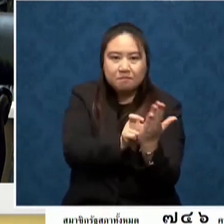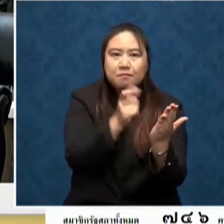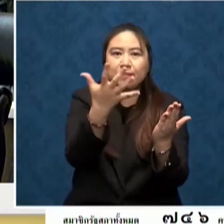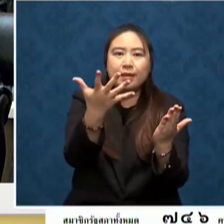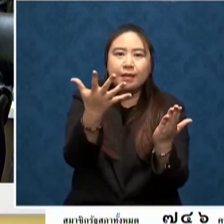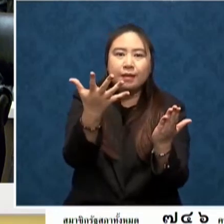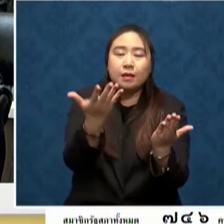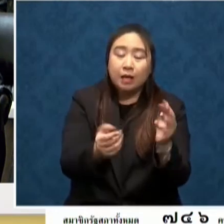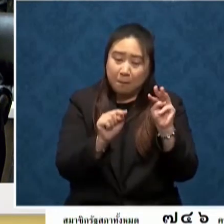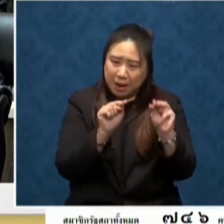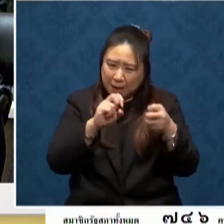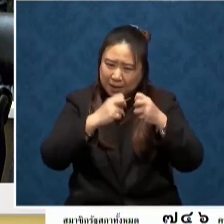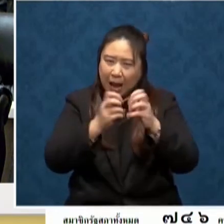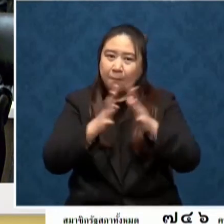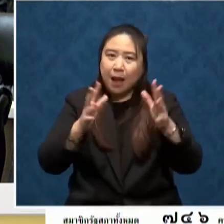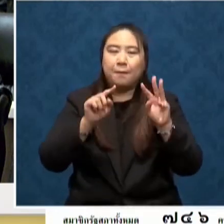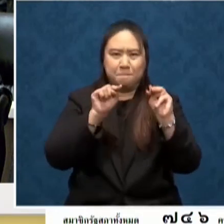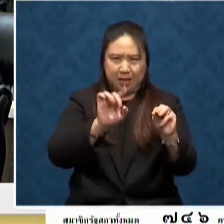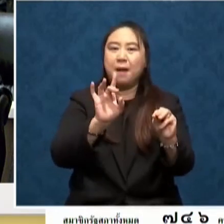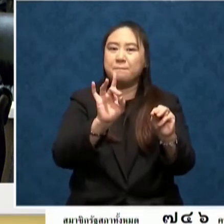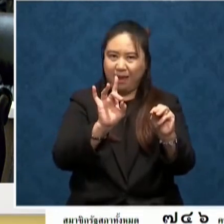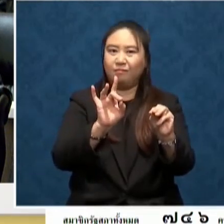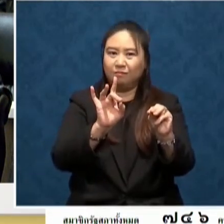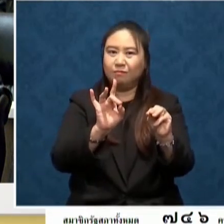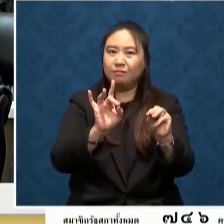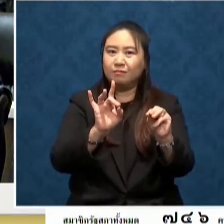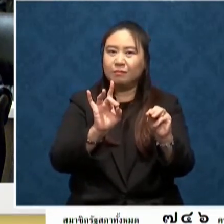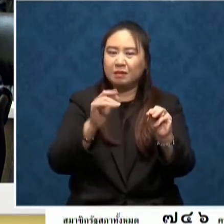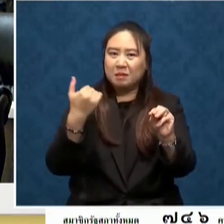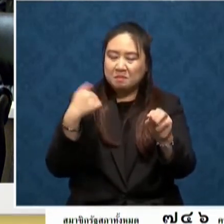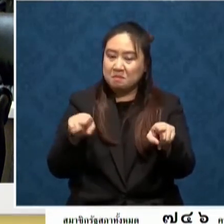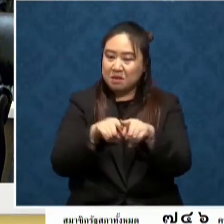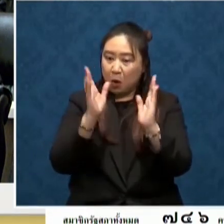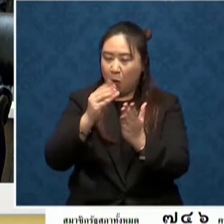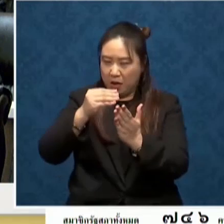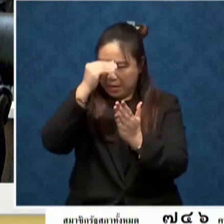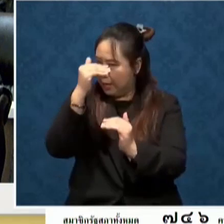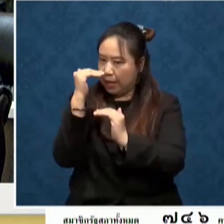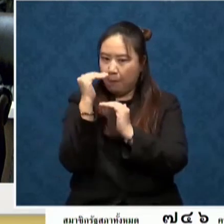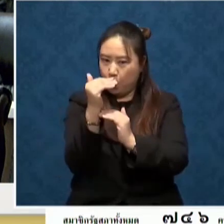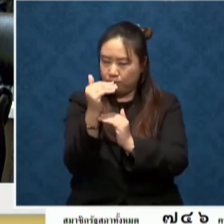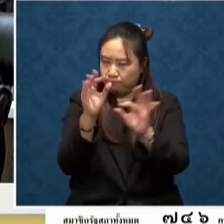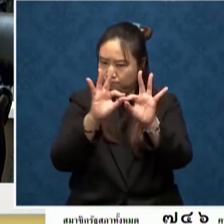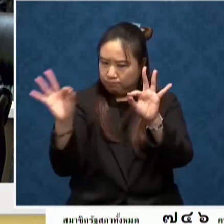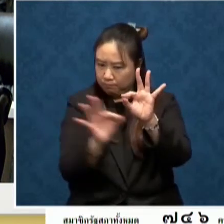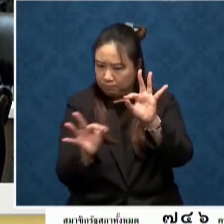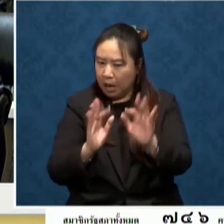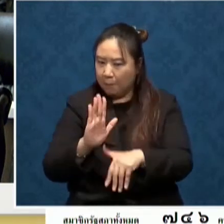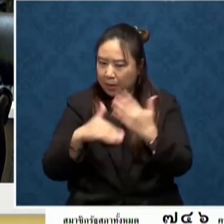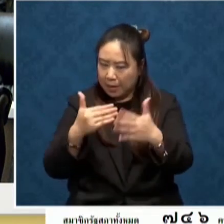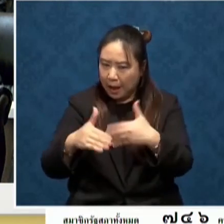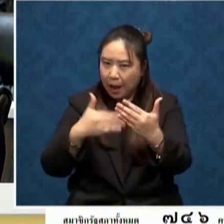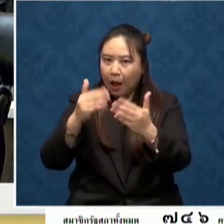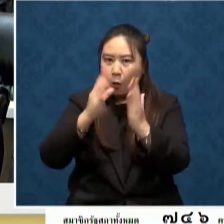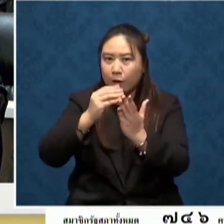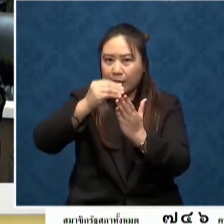หรืออย่มาตาทมปัหามากๆกคอมาตาแตตมีการลอกสเปคผู้เรียน กำหนดกอบการพฒนาฟดฟนและบ่มเพรสบ